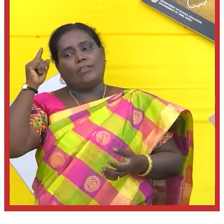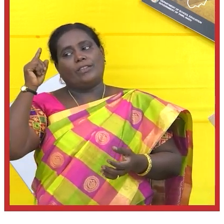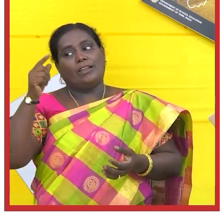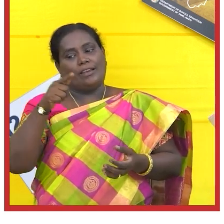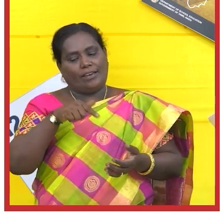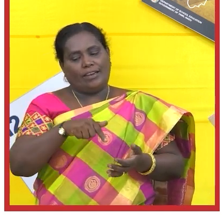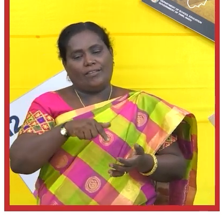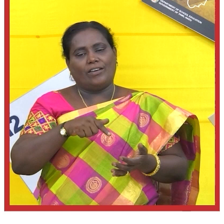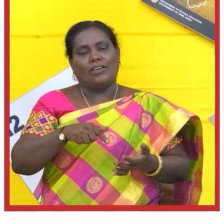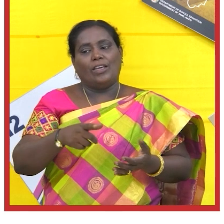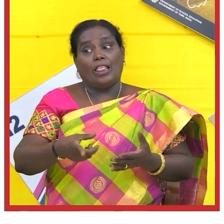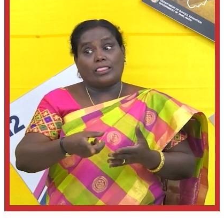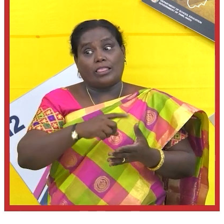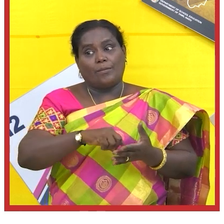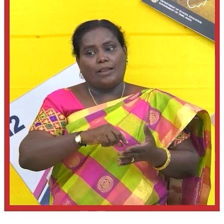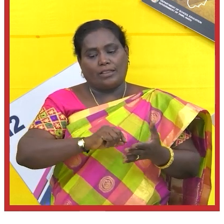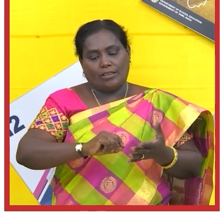வகையிலே தமிழ்நாடு அரசு